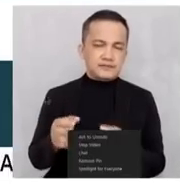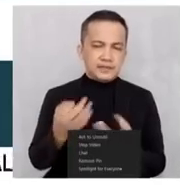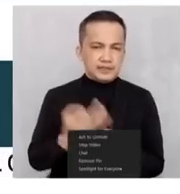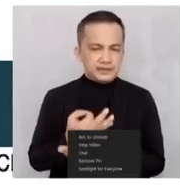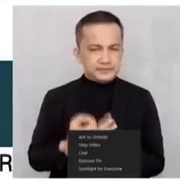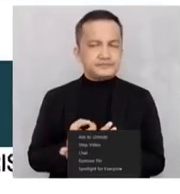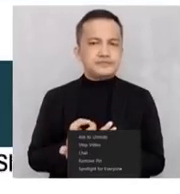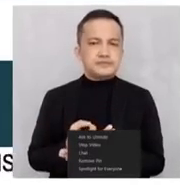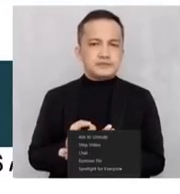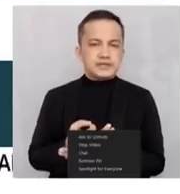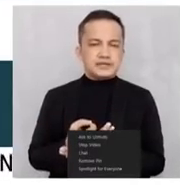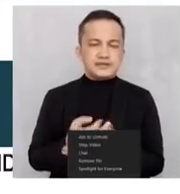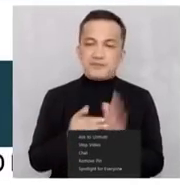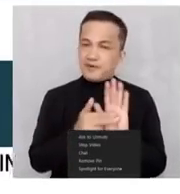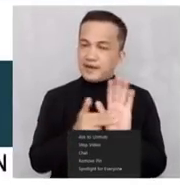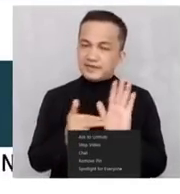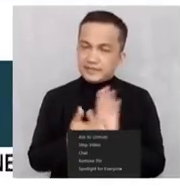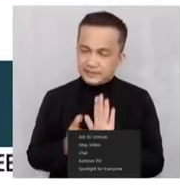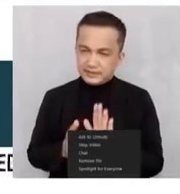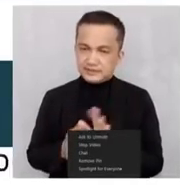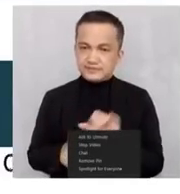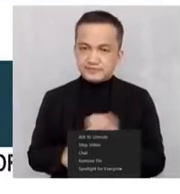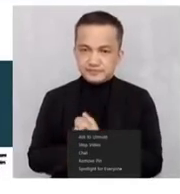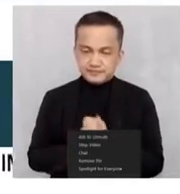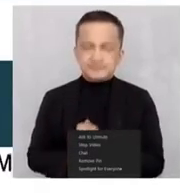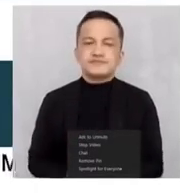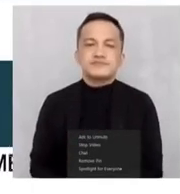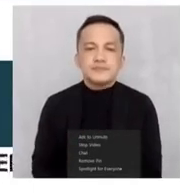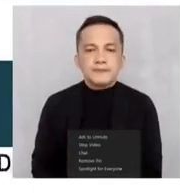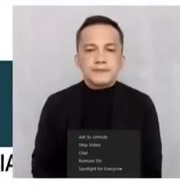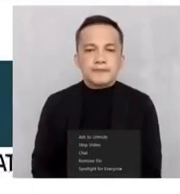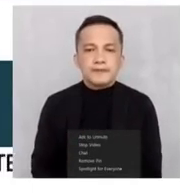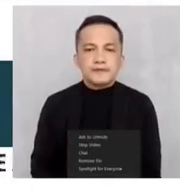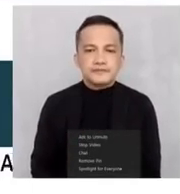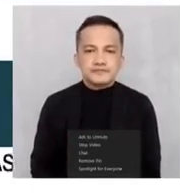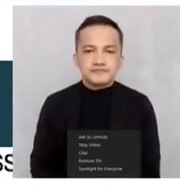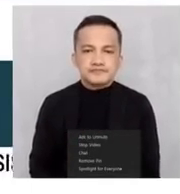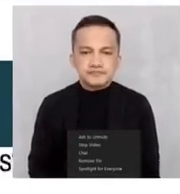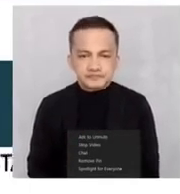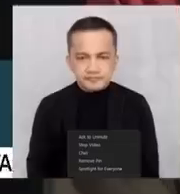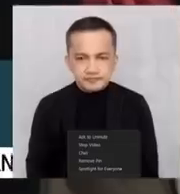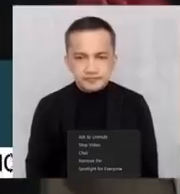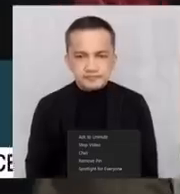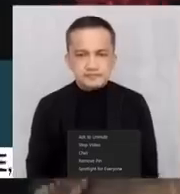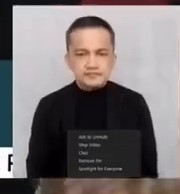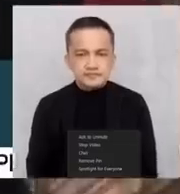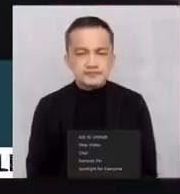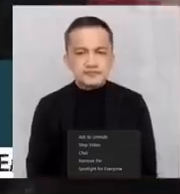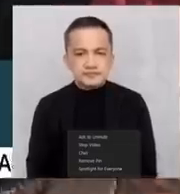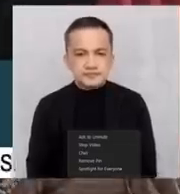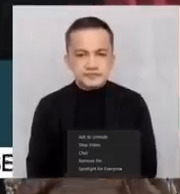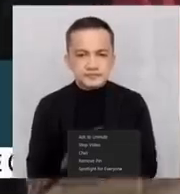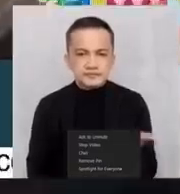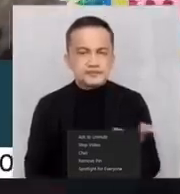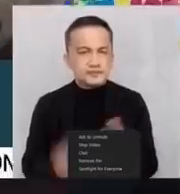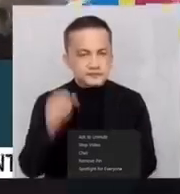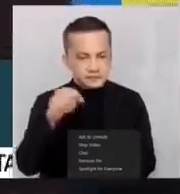sa branding efforts. Yes, even the tourism sector, yung